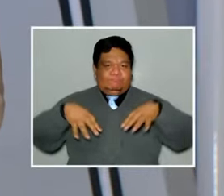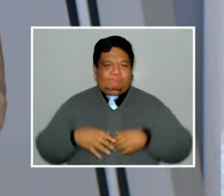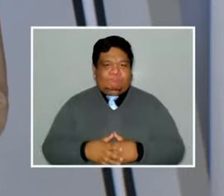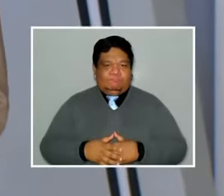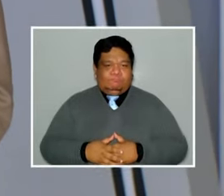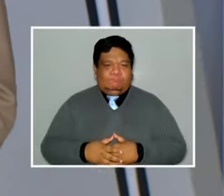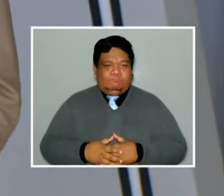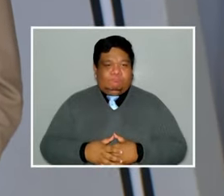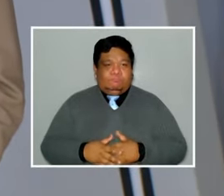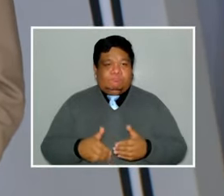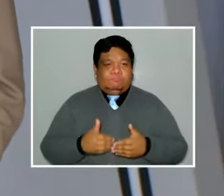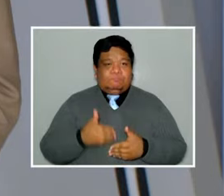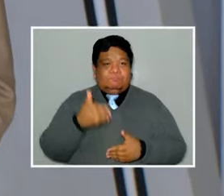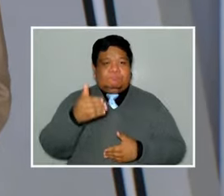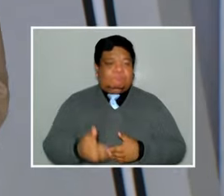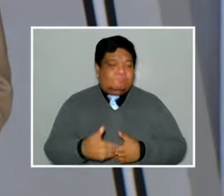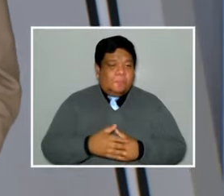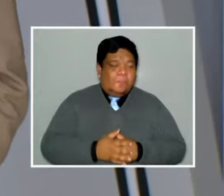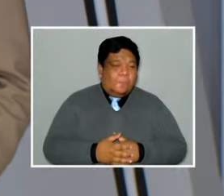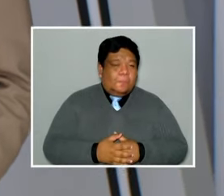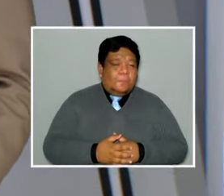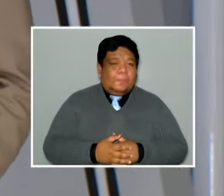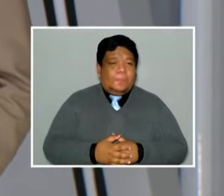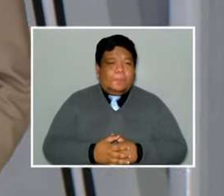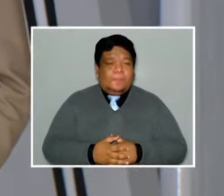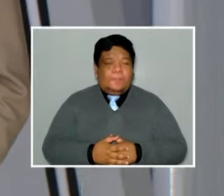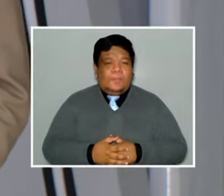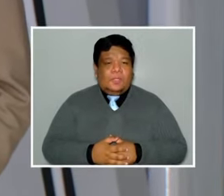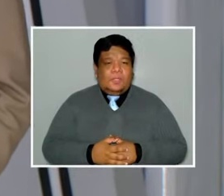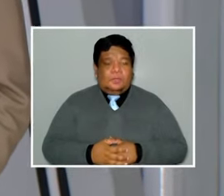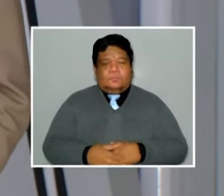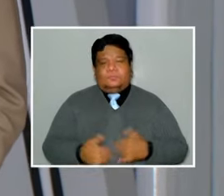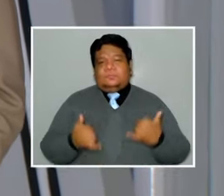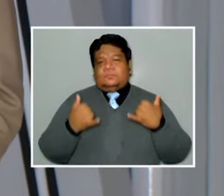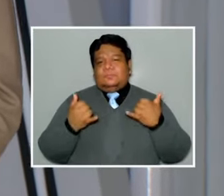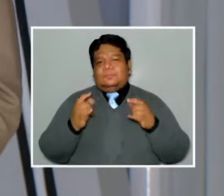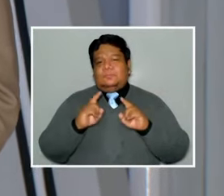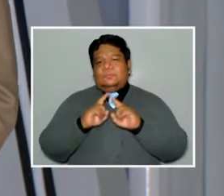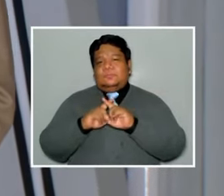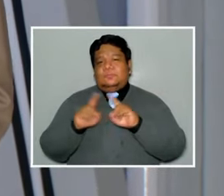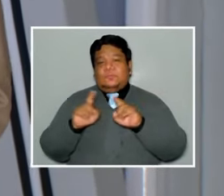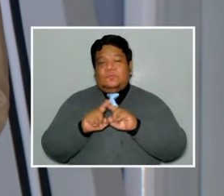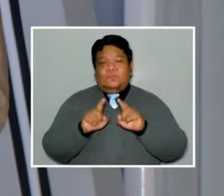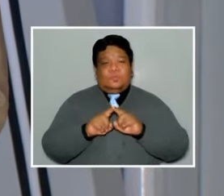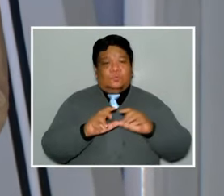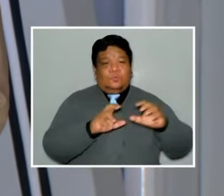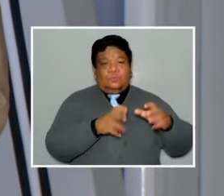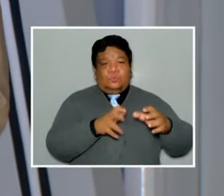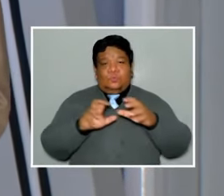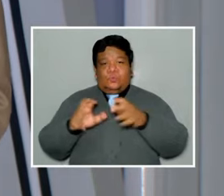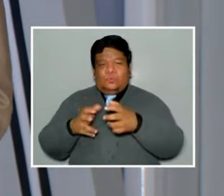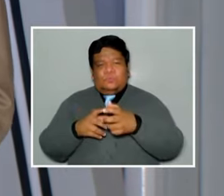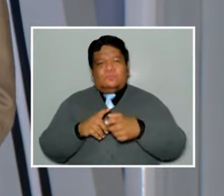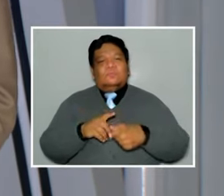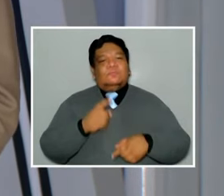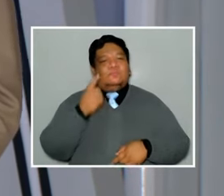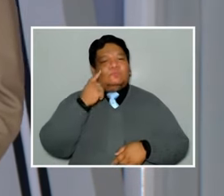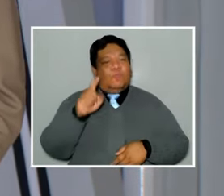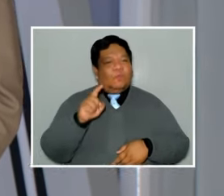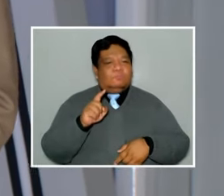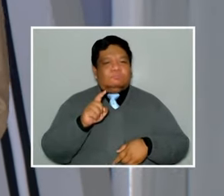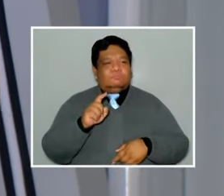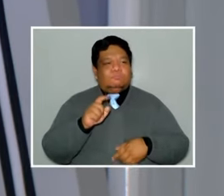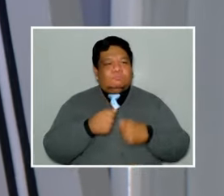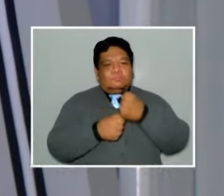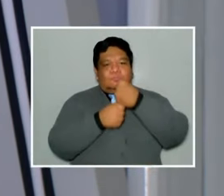Sa Cebu City po naman, inaalam na ng mga organizer ng Sinulog Festival kung bakit bumigay ang lead wall